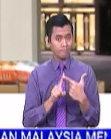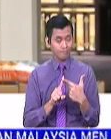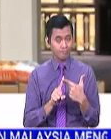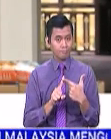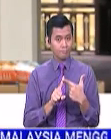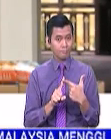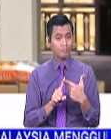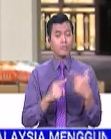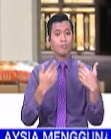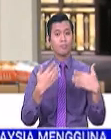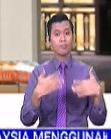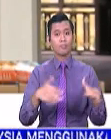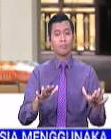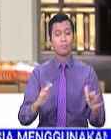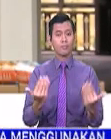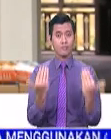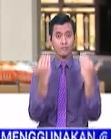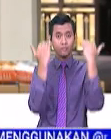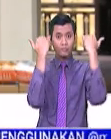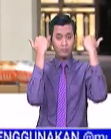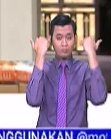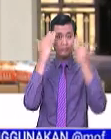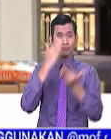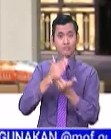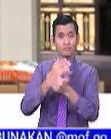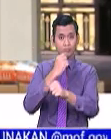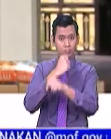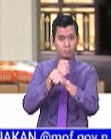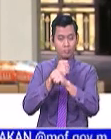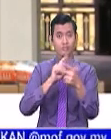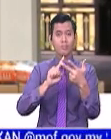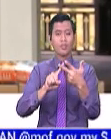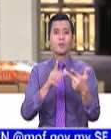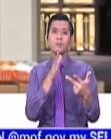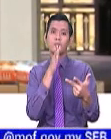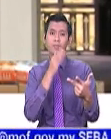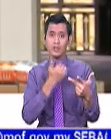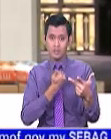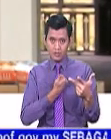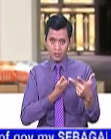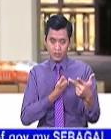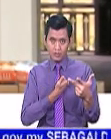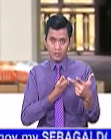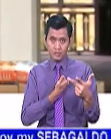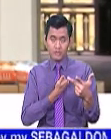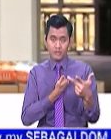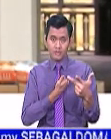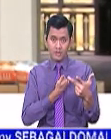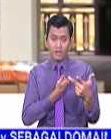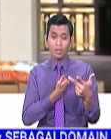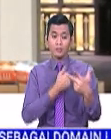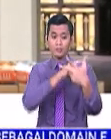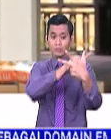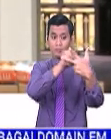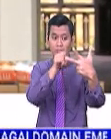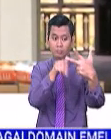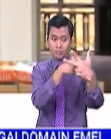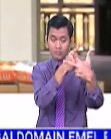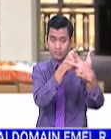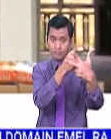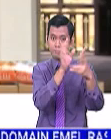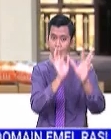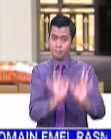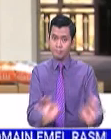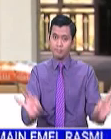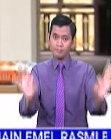telah diberhentikan kerja kepada Ibu tunggal kiranya golongan asnaf ah kami utamakan